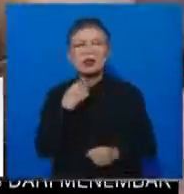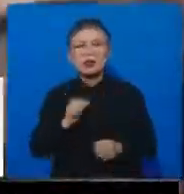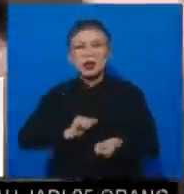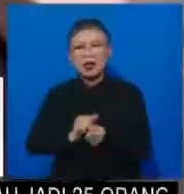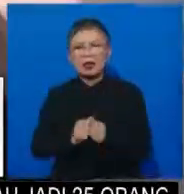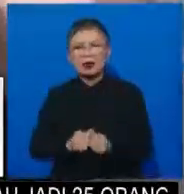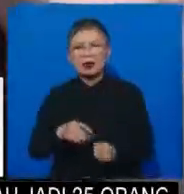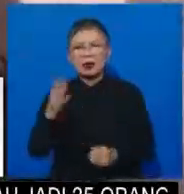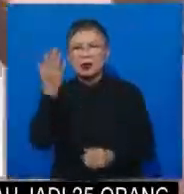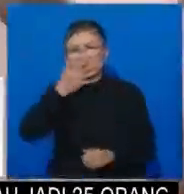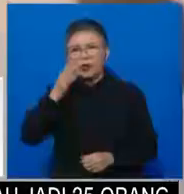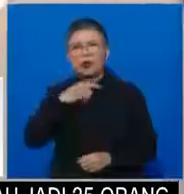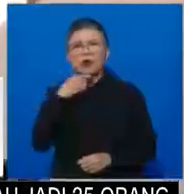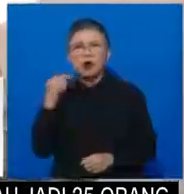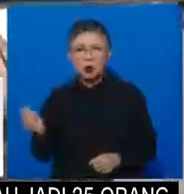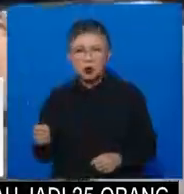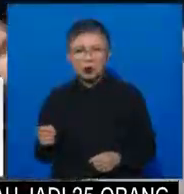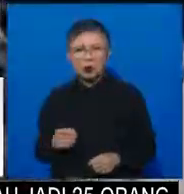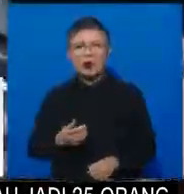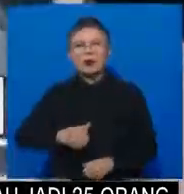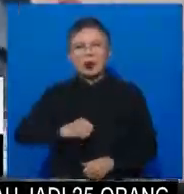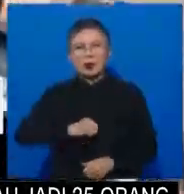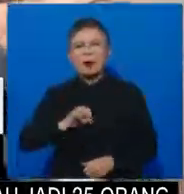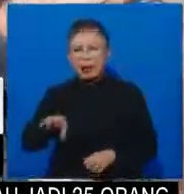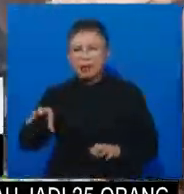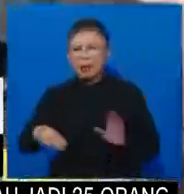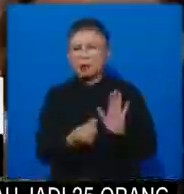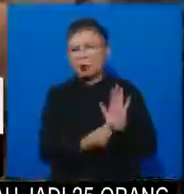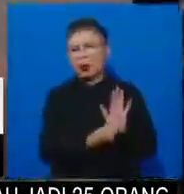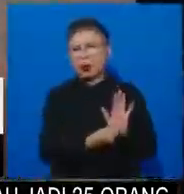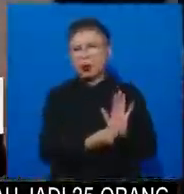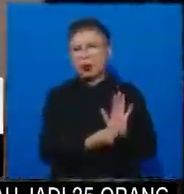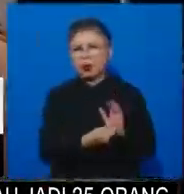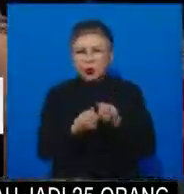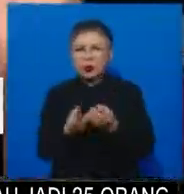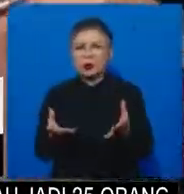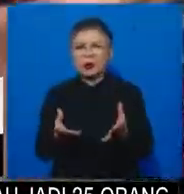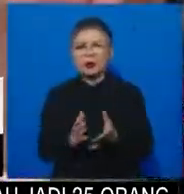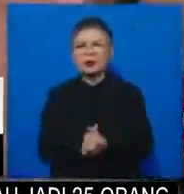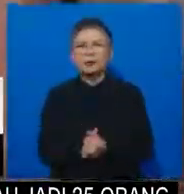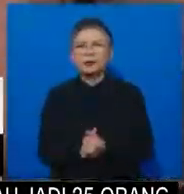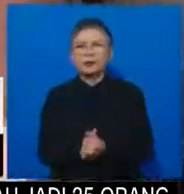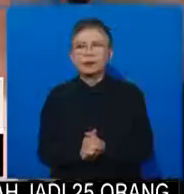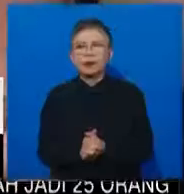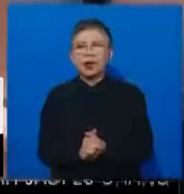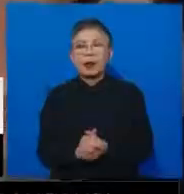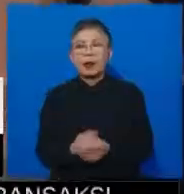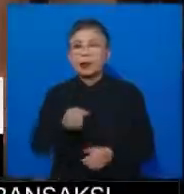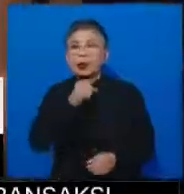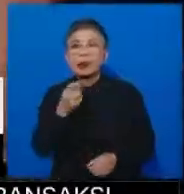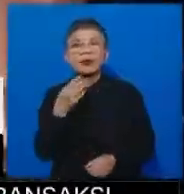porno. Siska E mengaku membawa sejumlah barang bukti. Meski demikian, ia enggan membeberkan barang-barang apa